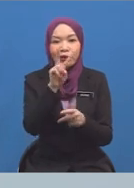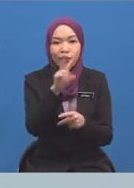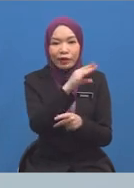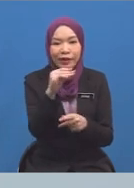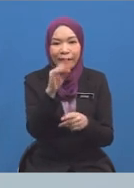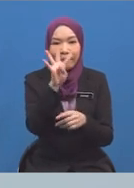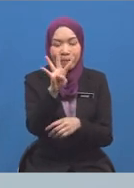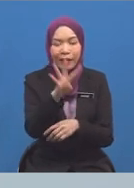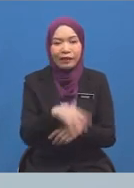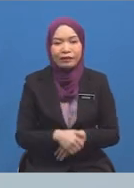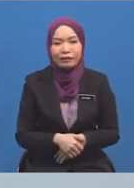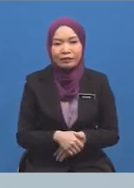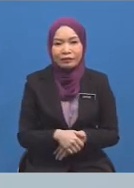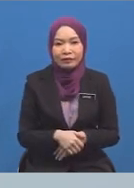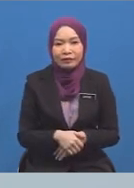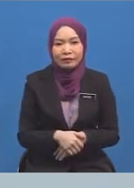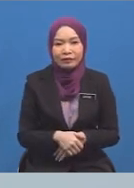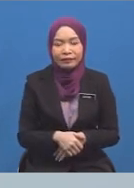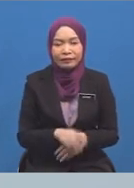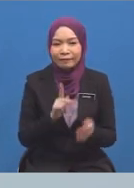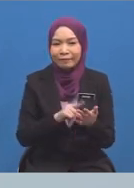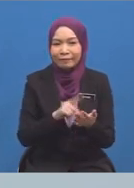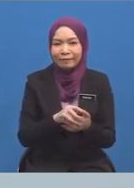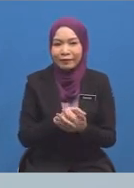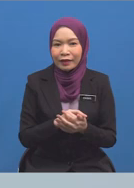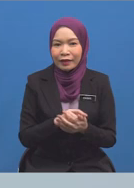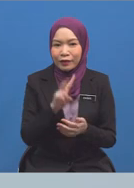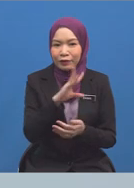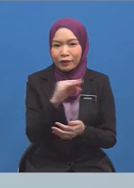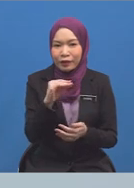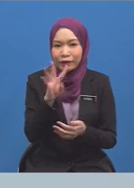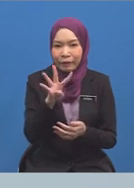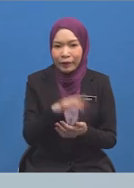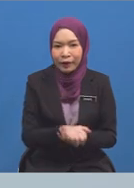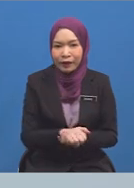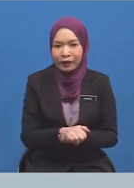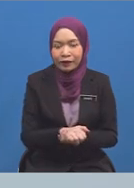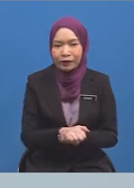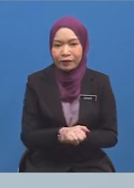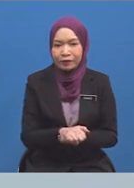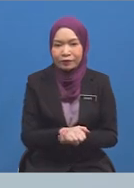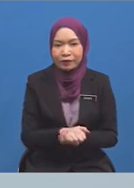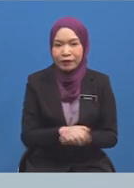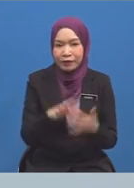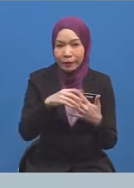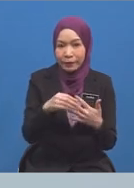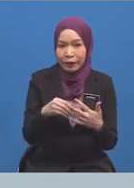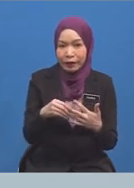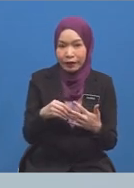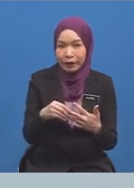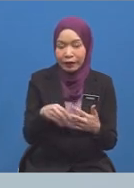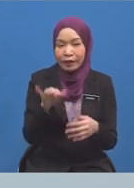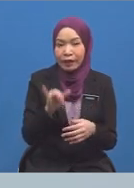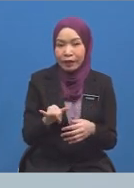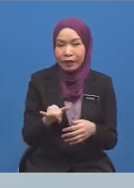jadi cek guna pilih CV yang manure baila dahsyat chegou Pilihlah